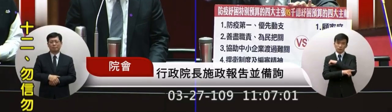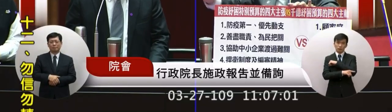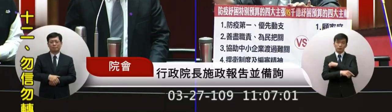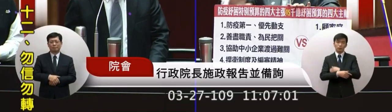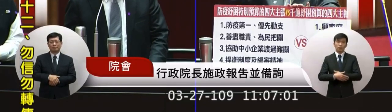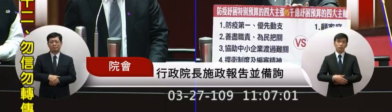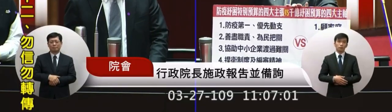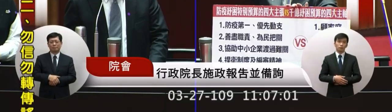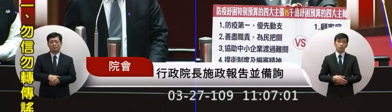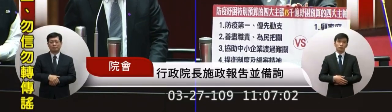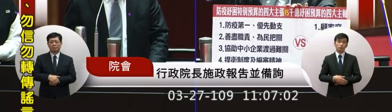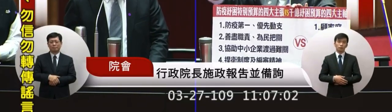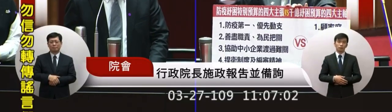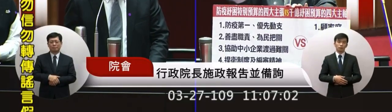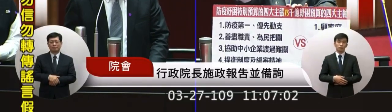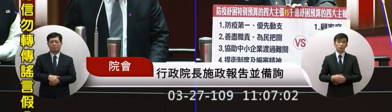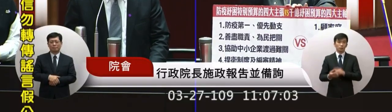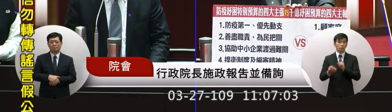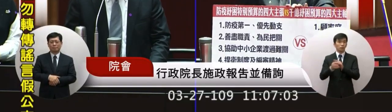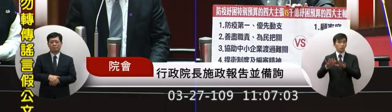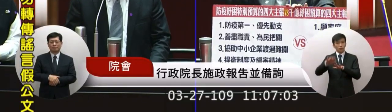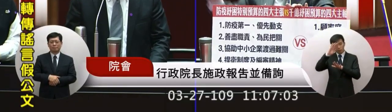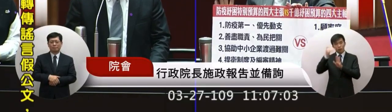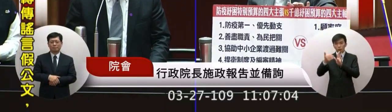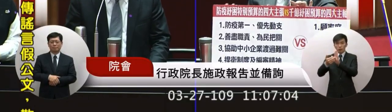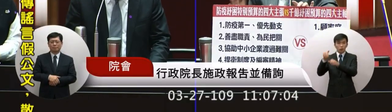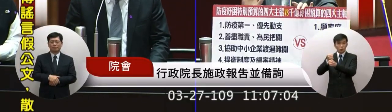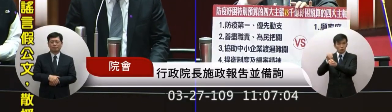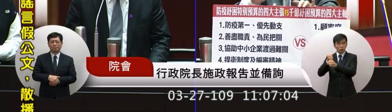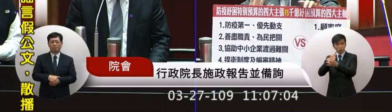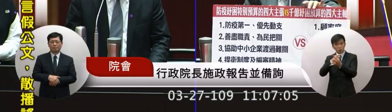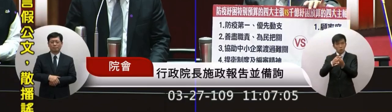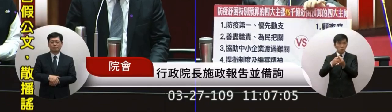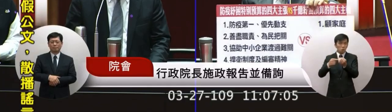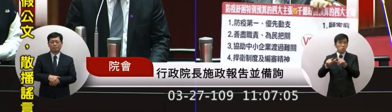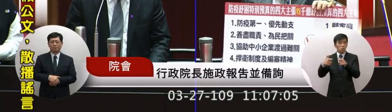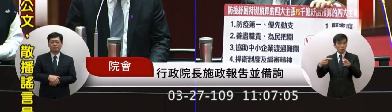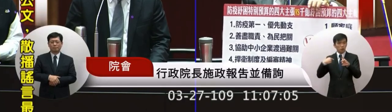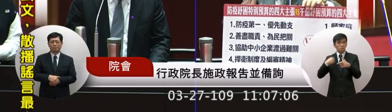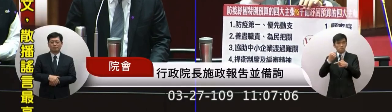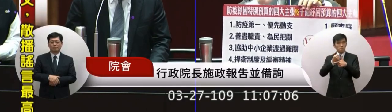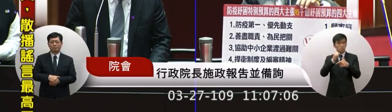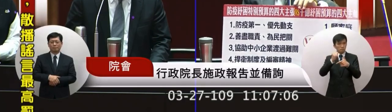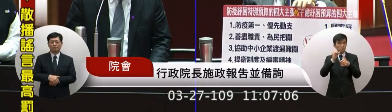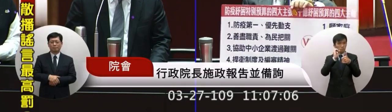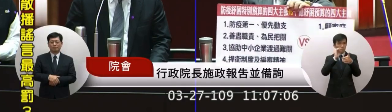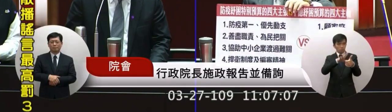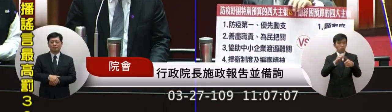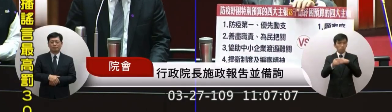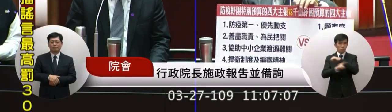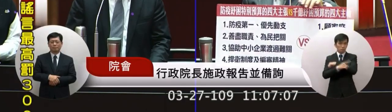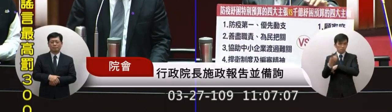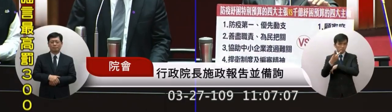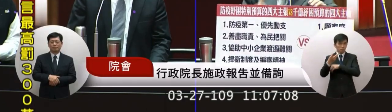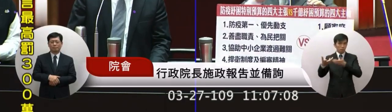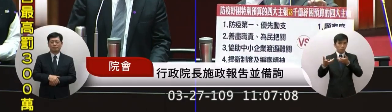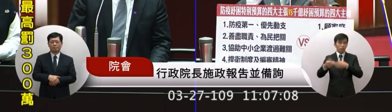间隔一这边这一次的防疫工作，我做这一些建议了哈。我最后有两件事情，第一就